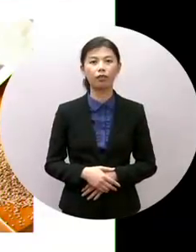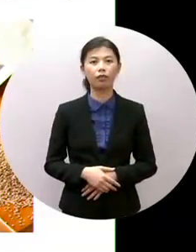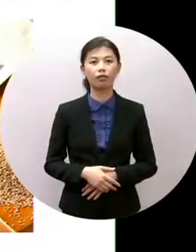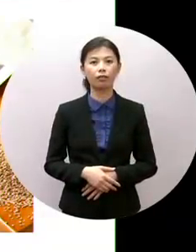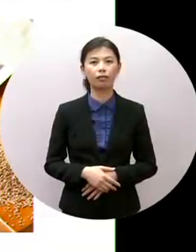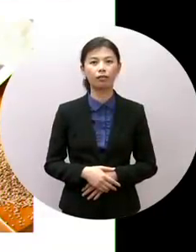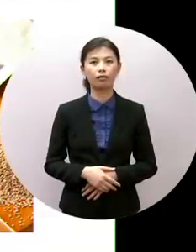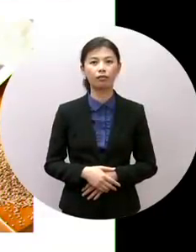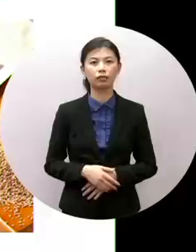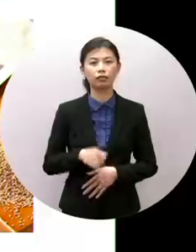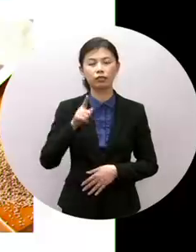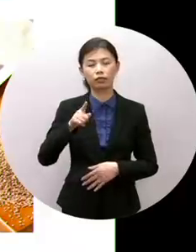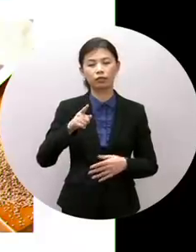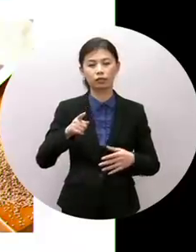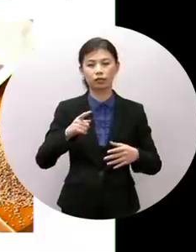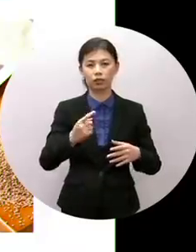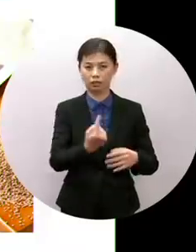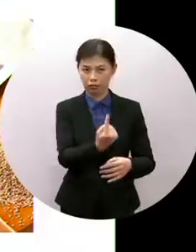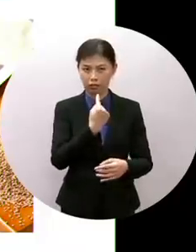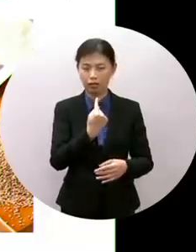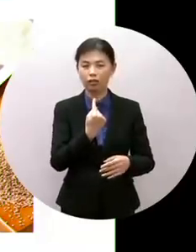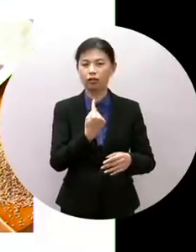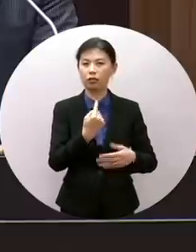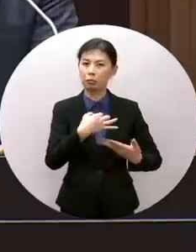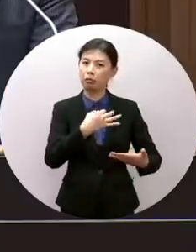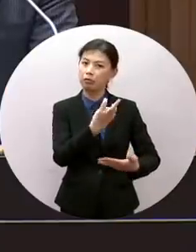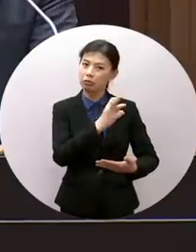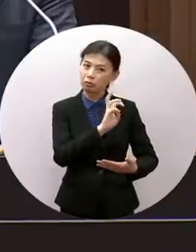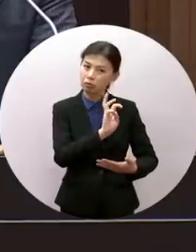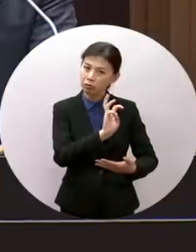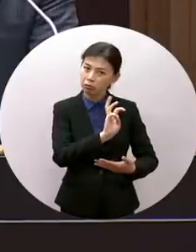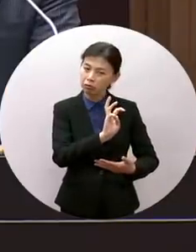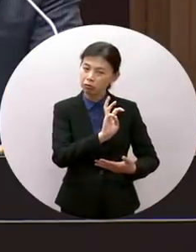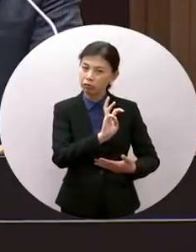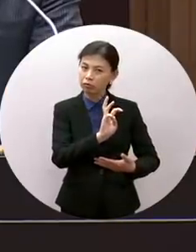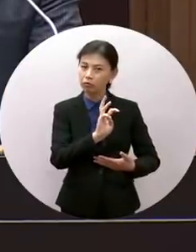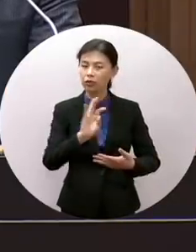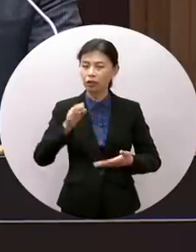他的产品是1包30块，但是从他的